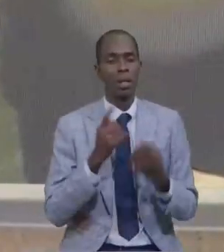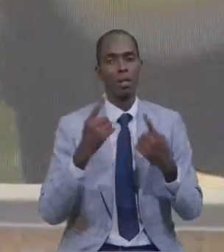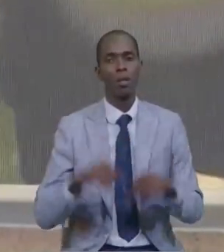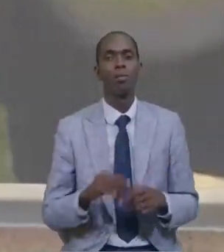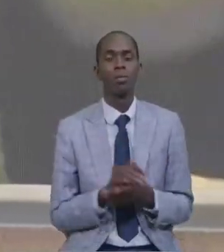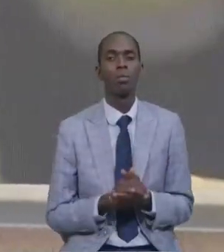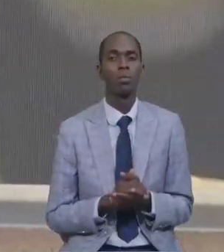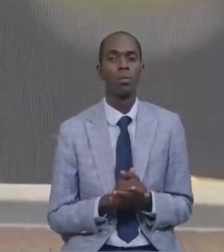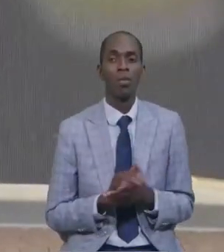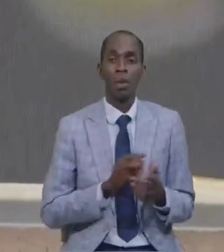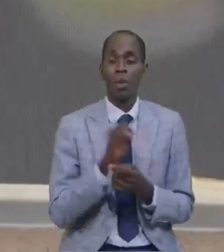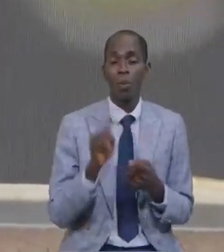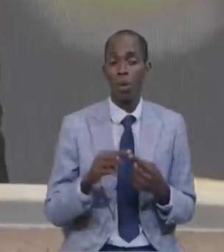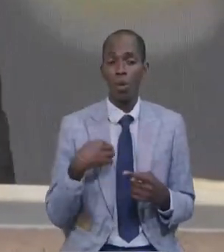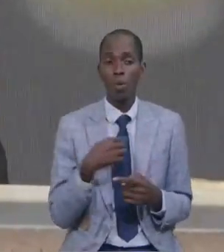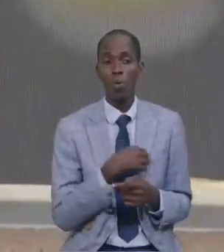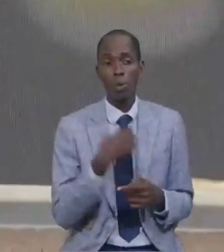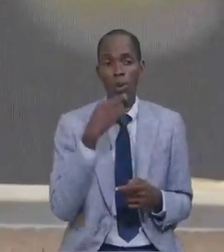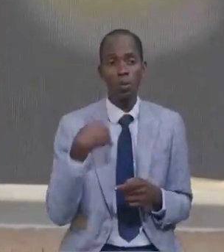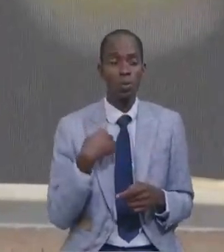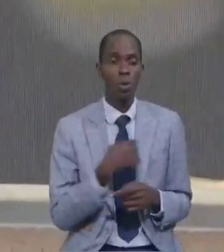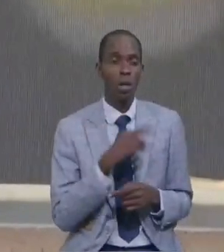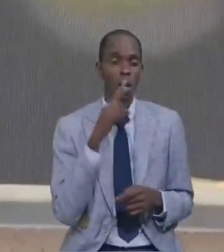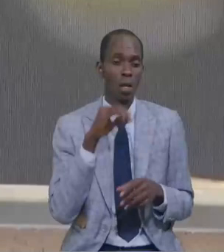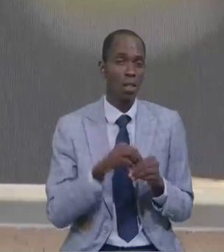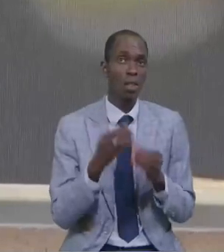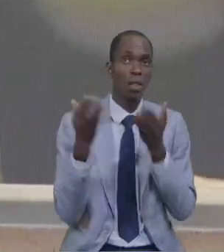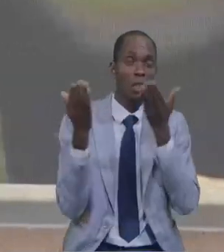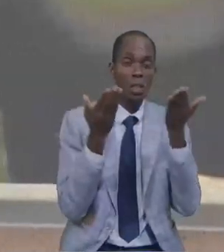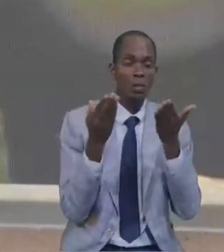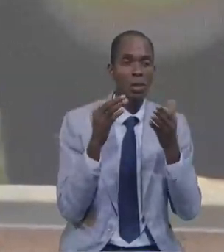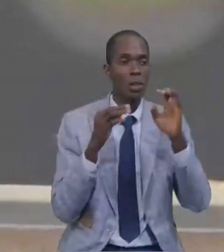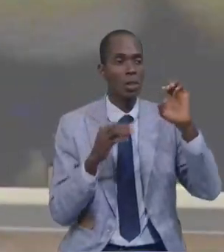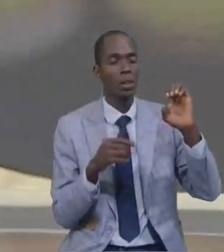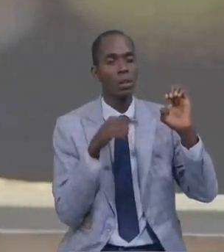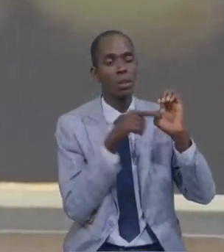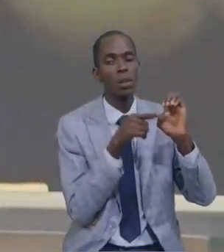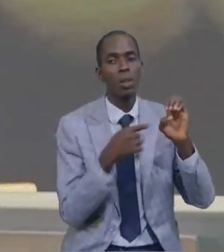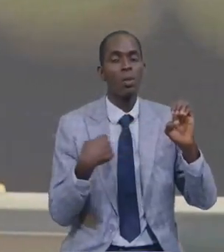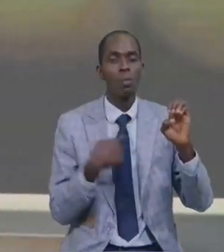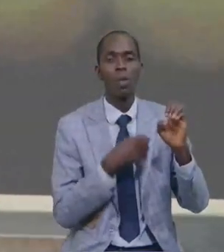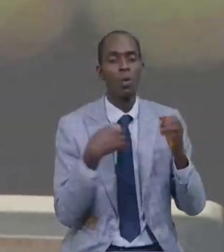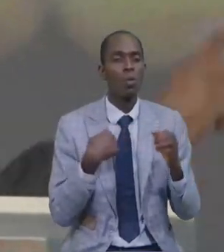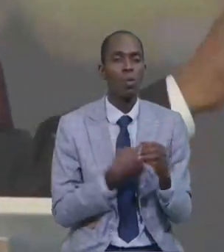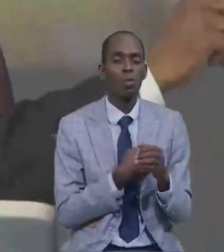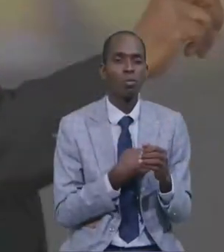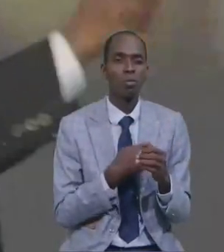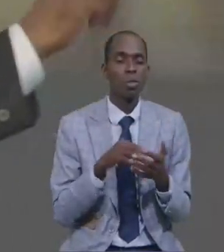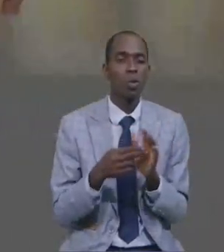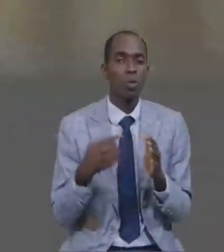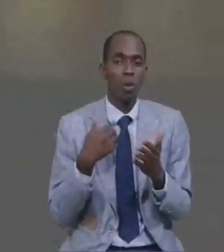Nous exaltons la loyauté au-dessus des convenances. Parfois, le Seigneur n'est